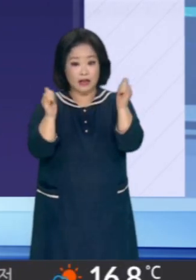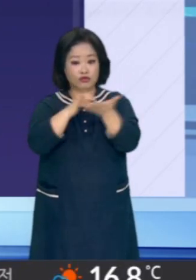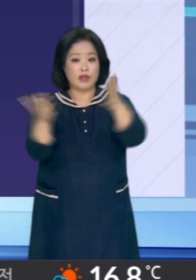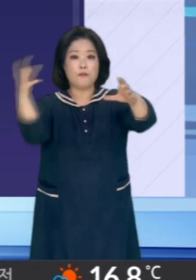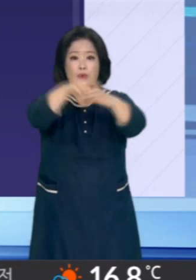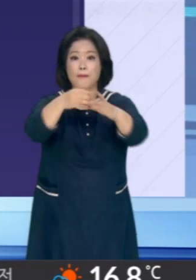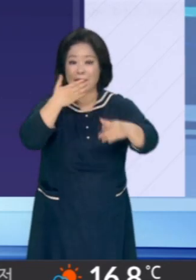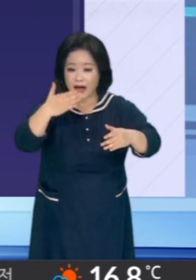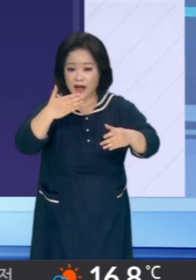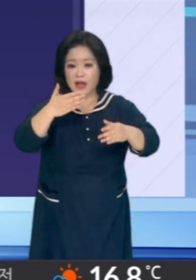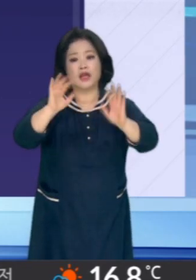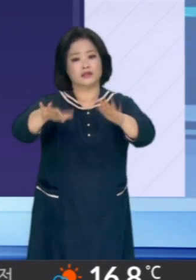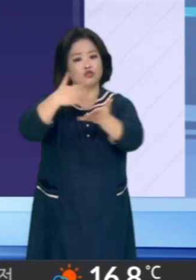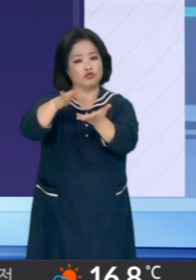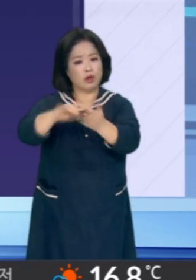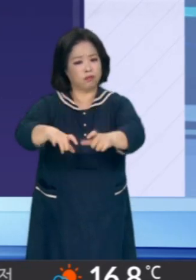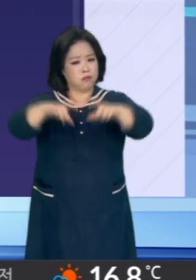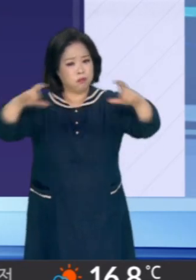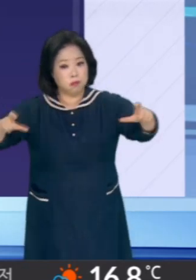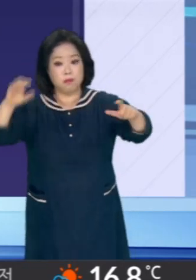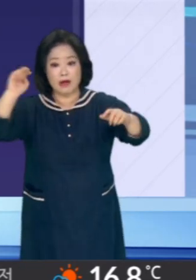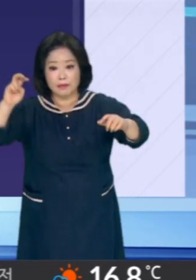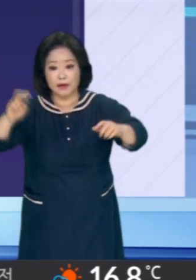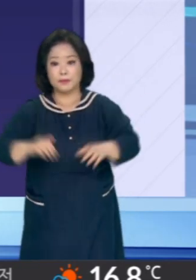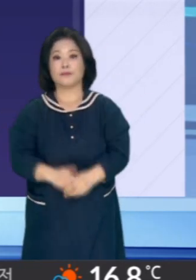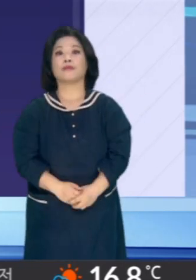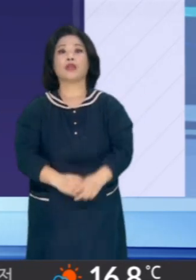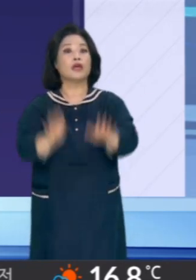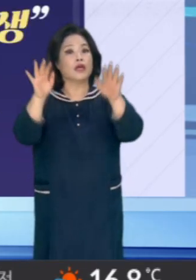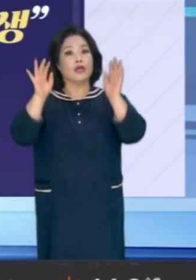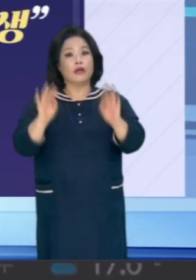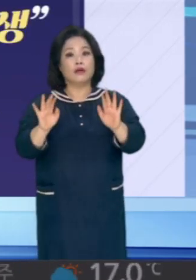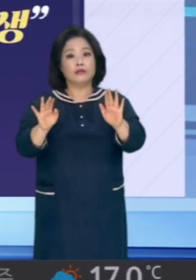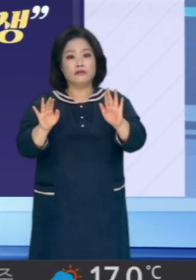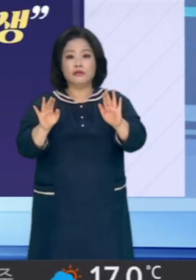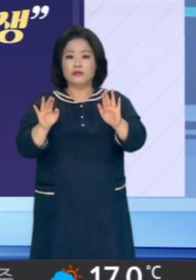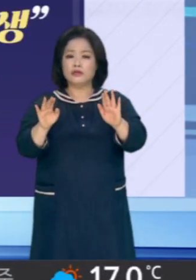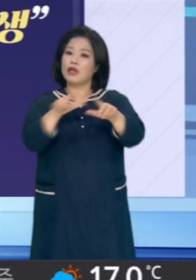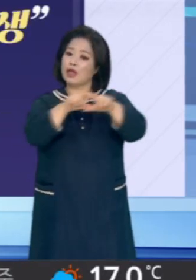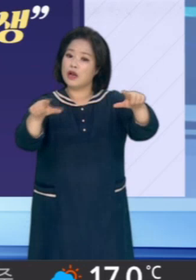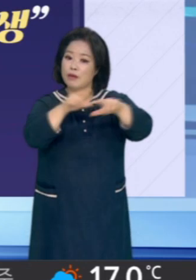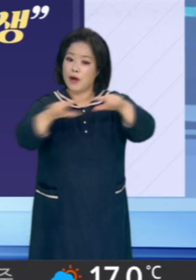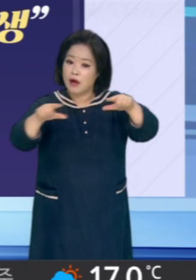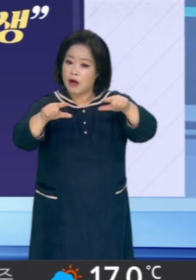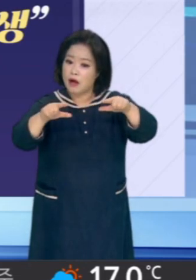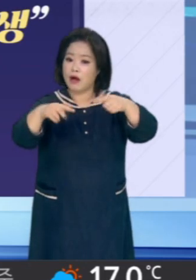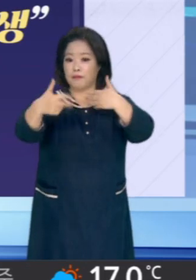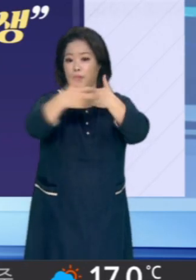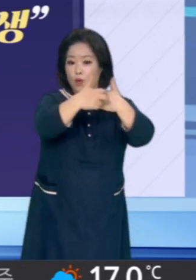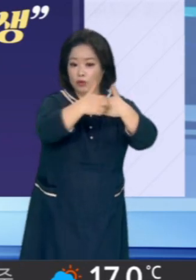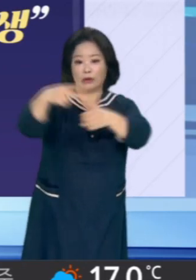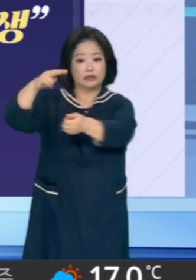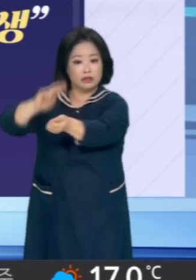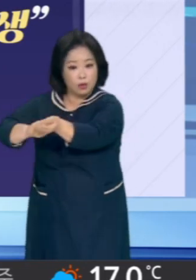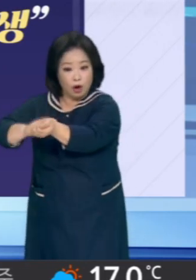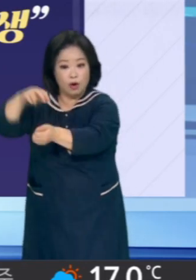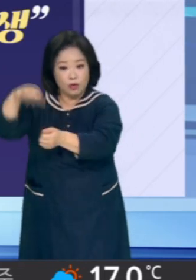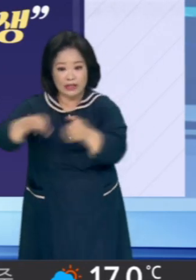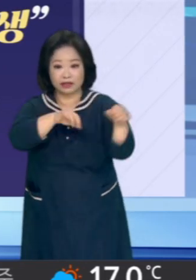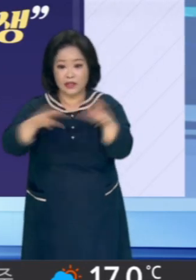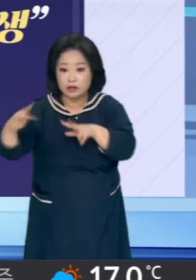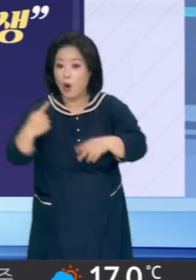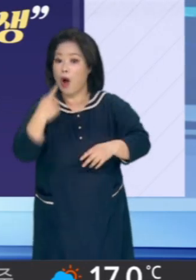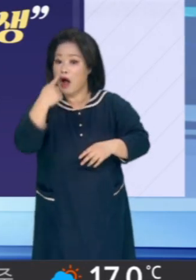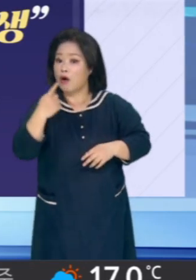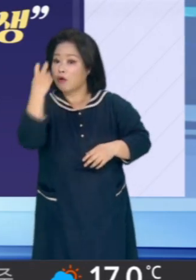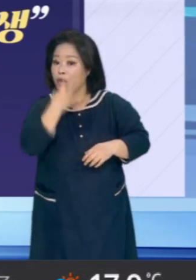되면서 확진 규모가 더욱 커진 것으로 풀이가 됩니다. 자, 이처럼 일반 병의원의 전문가용 신속항원